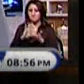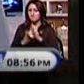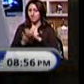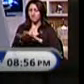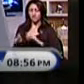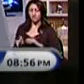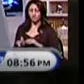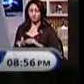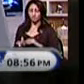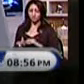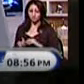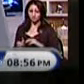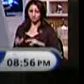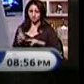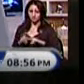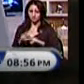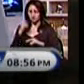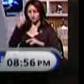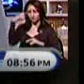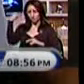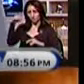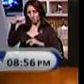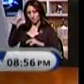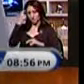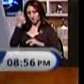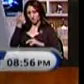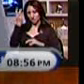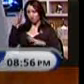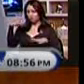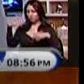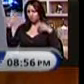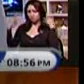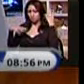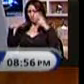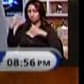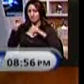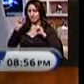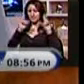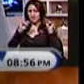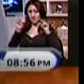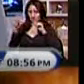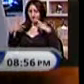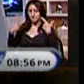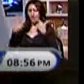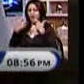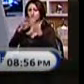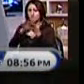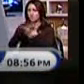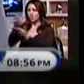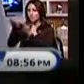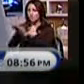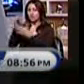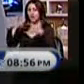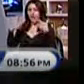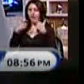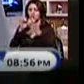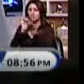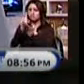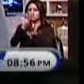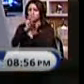فالفكرة دي بتخلي السيد علاء متوتر جدا وداخل في حرب. مفيش، لو افترضنا جدلا ان